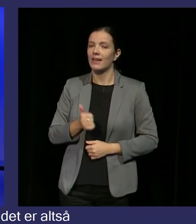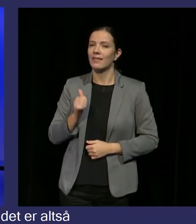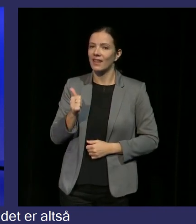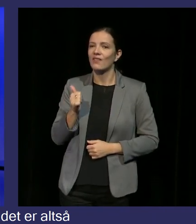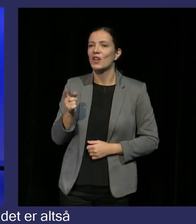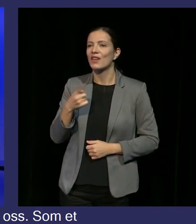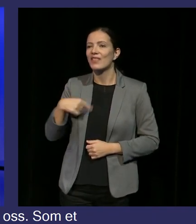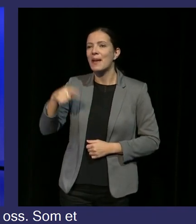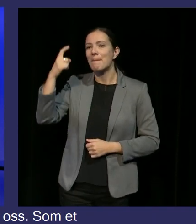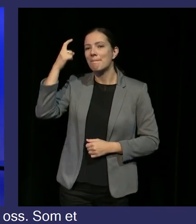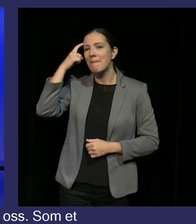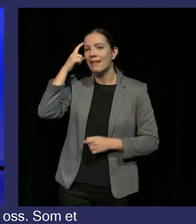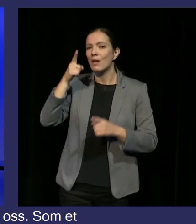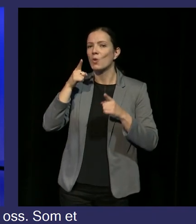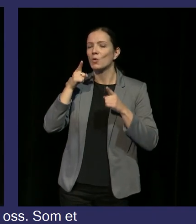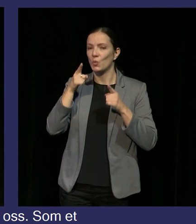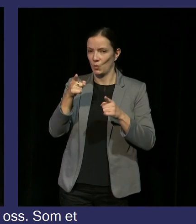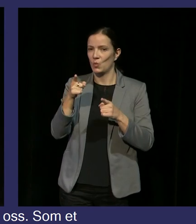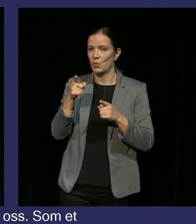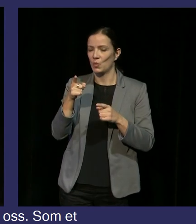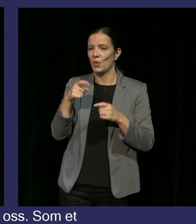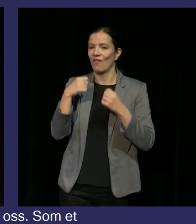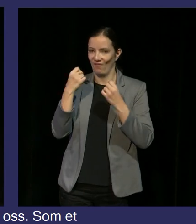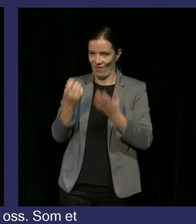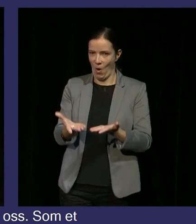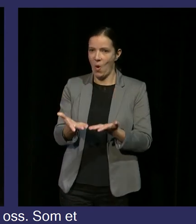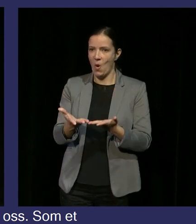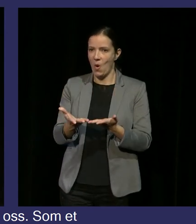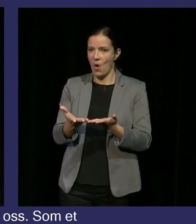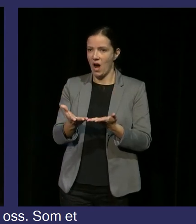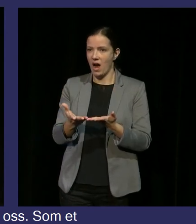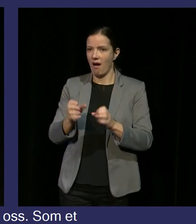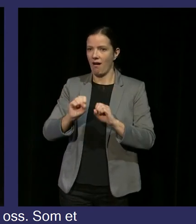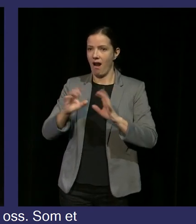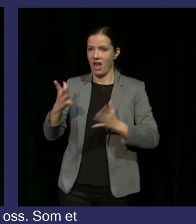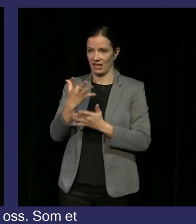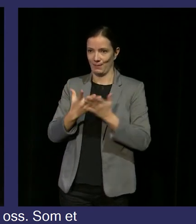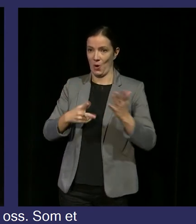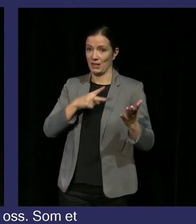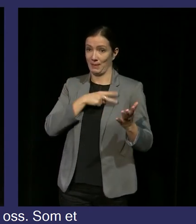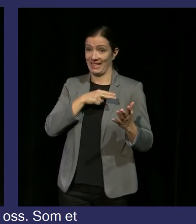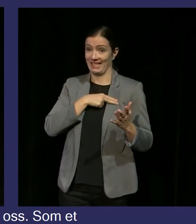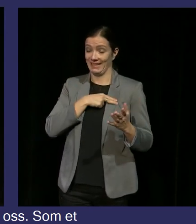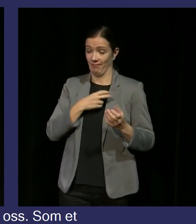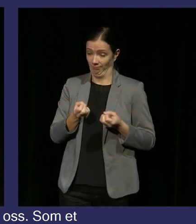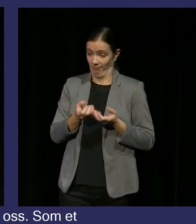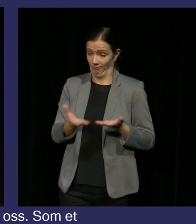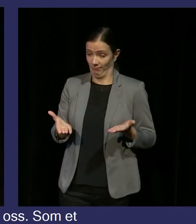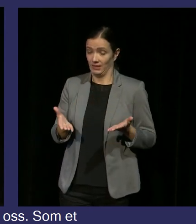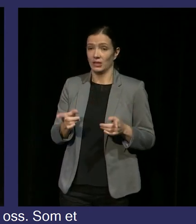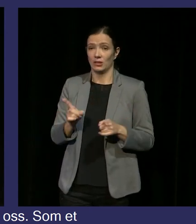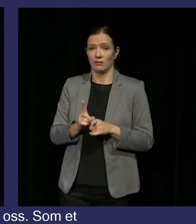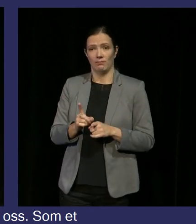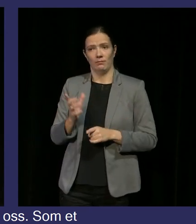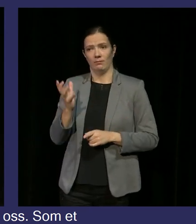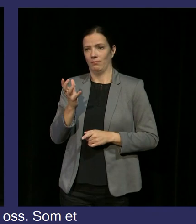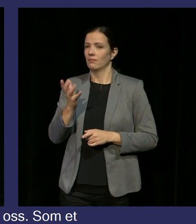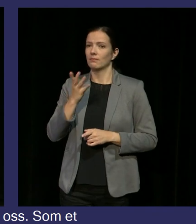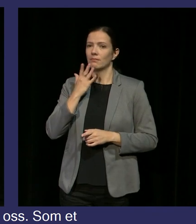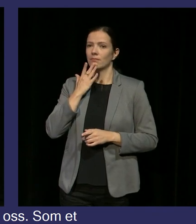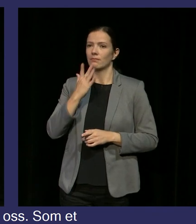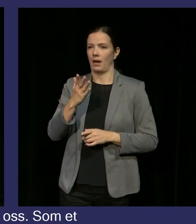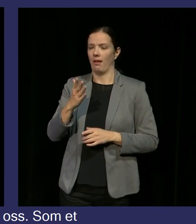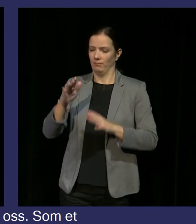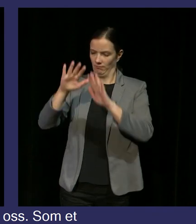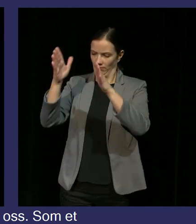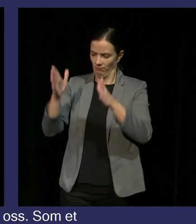vi mener at du bør få denne klarspråksprisen av oss som et utrolig godt forbilde